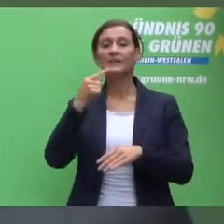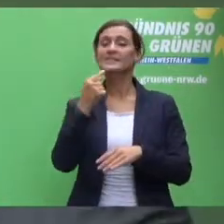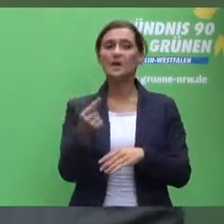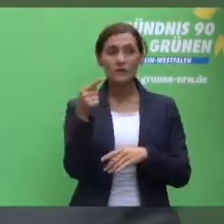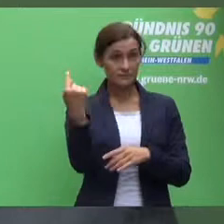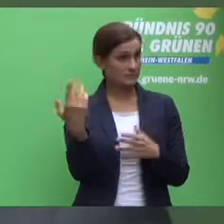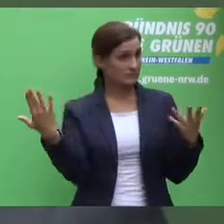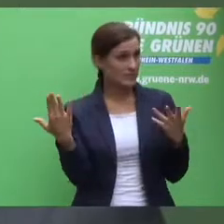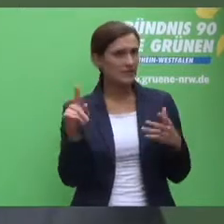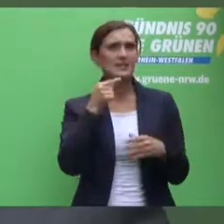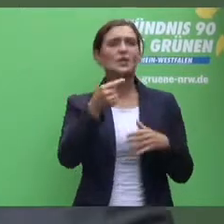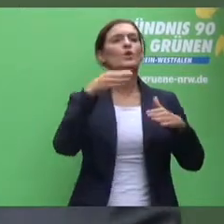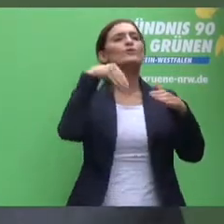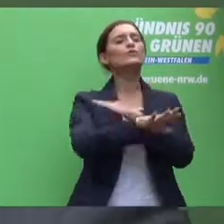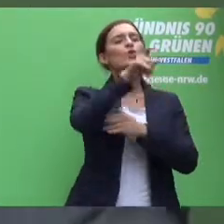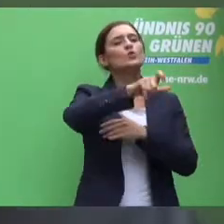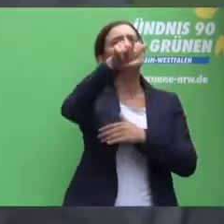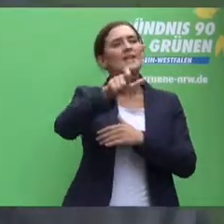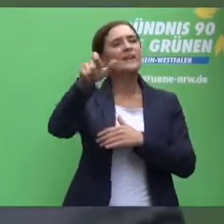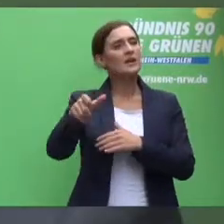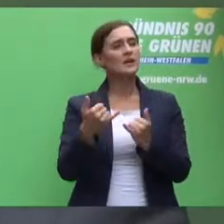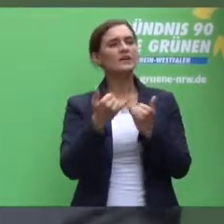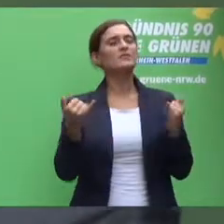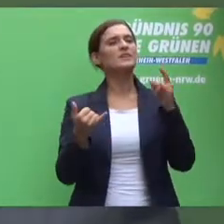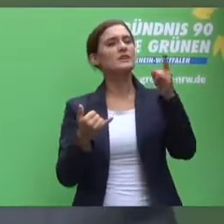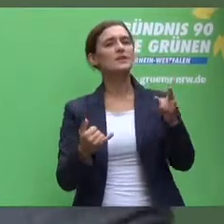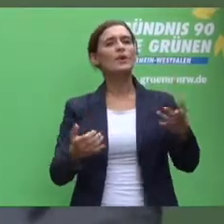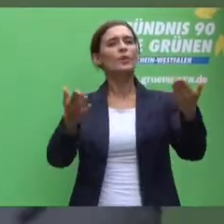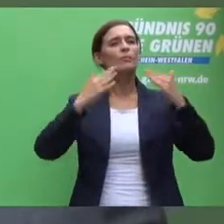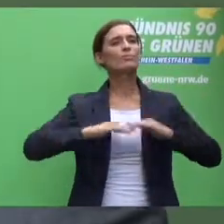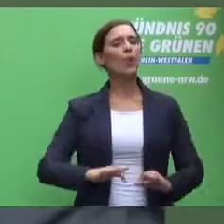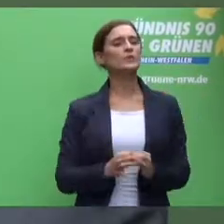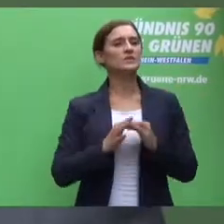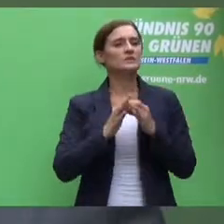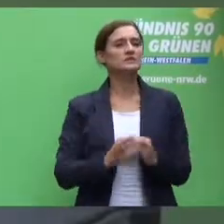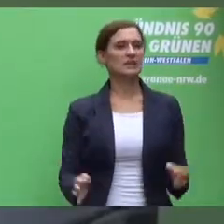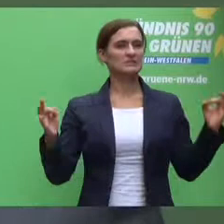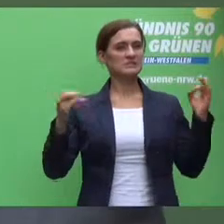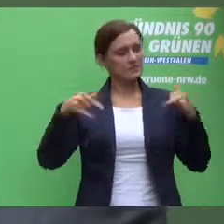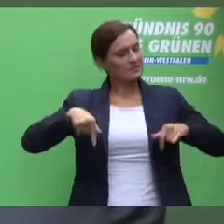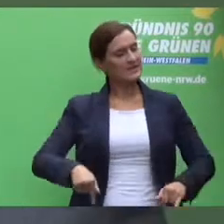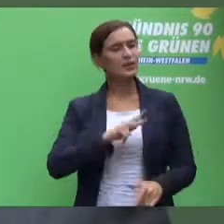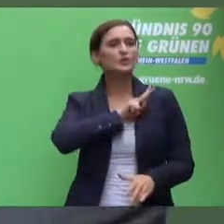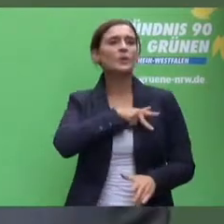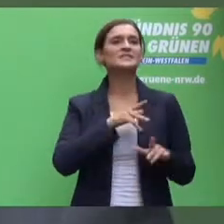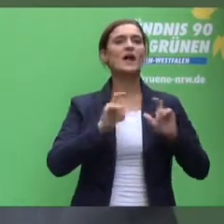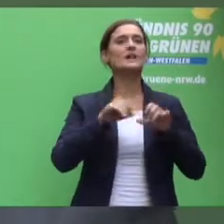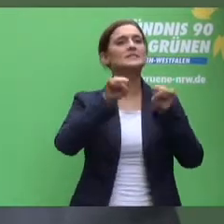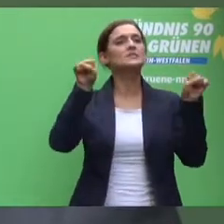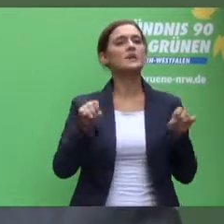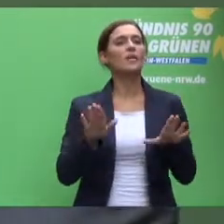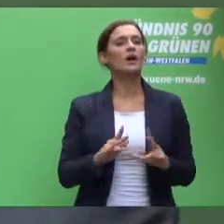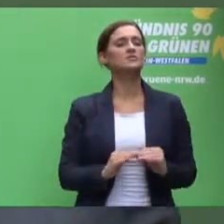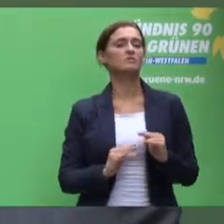spricht von Flüchtlingen als einem Bodensatz, der sich in unseren Sozialsystemen